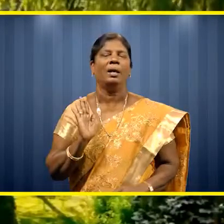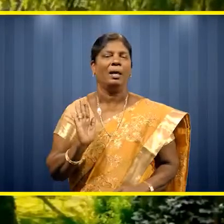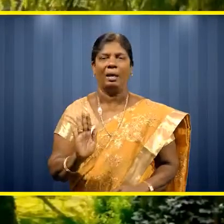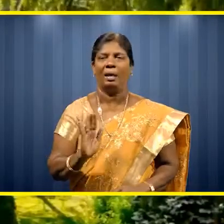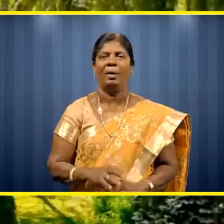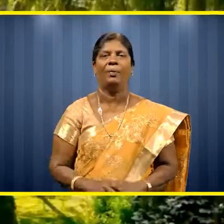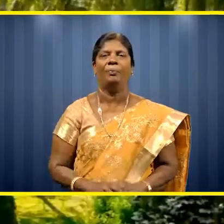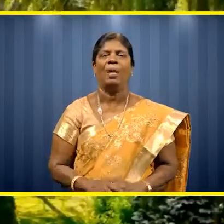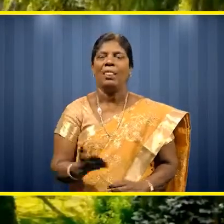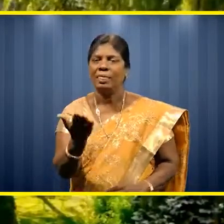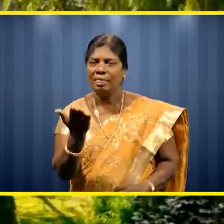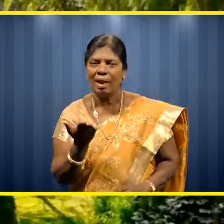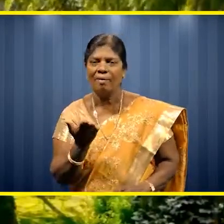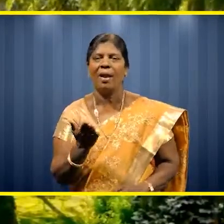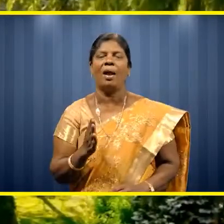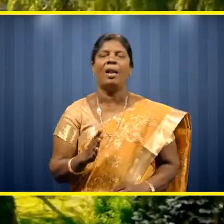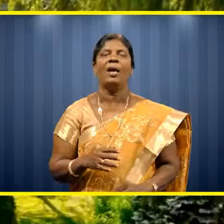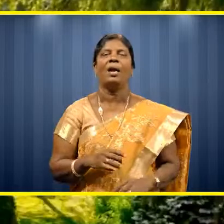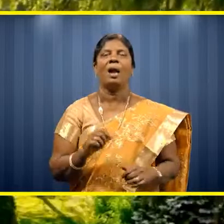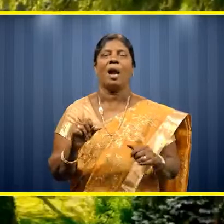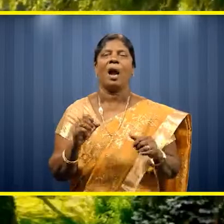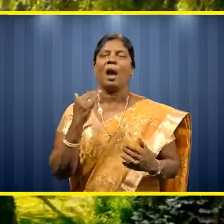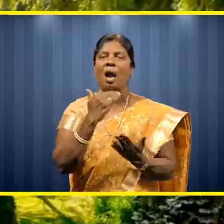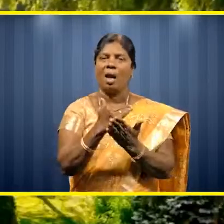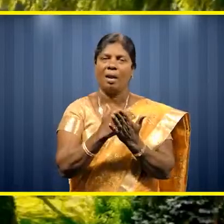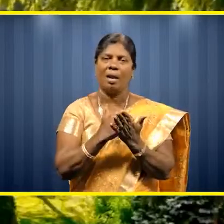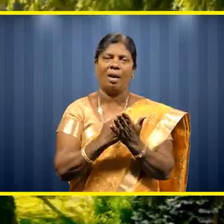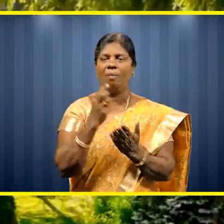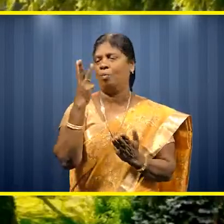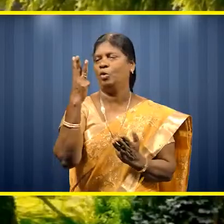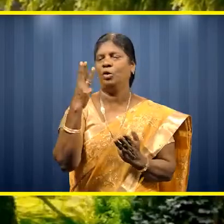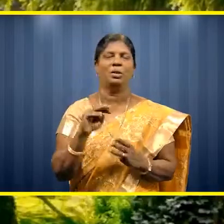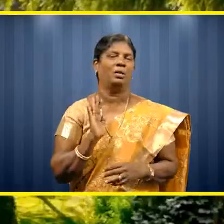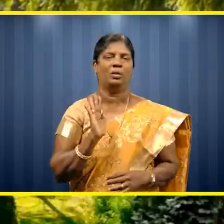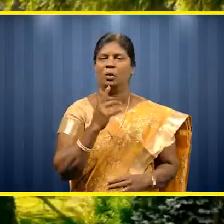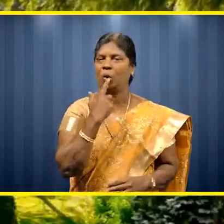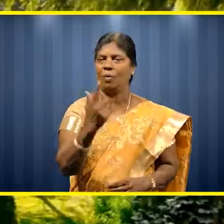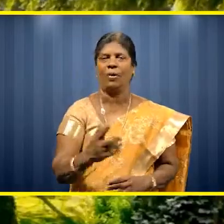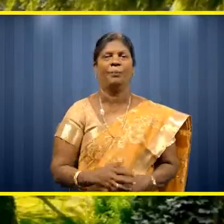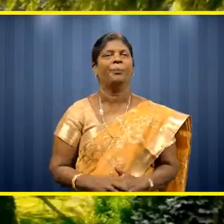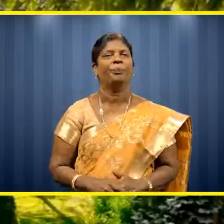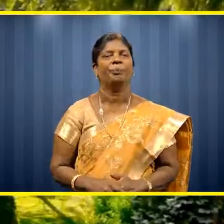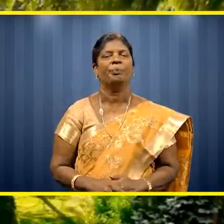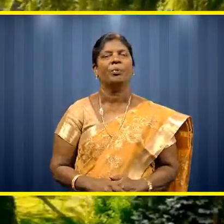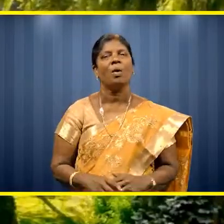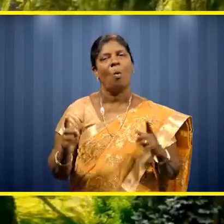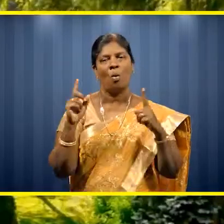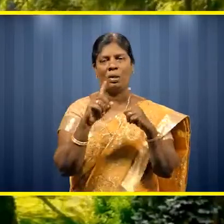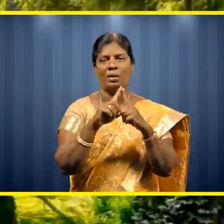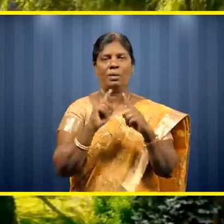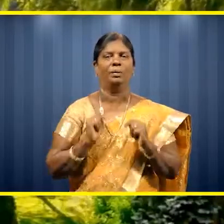நடைமுறைக்கு தேவையான காரியங்கள் மூன்று காரியங்களை நான் சொல்ல போகிறேன், சரியா?